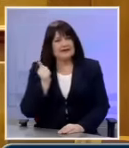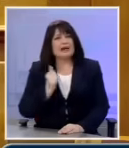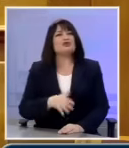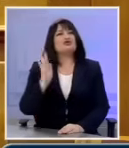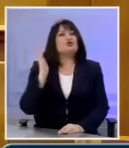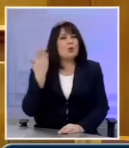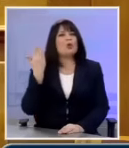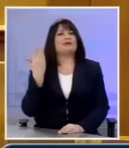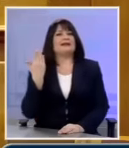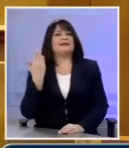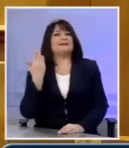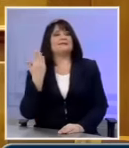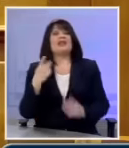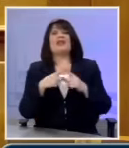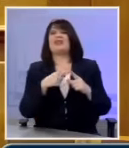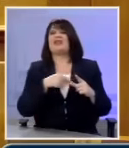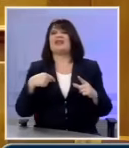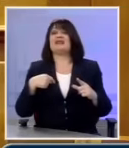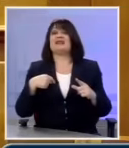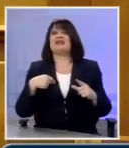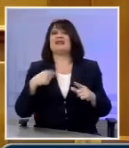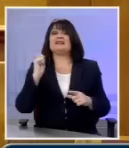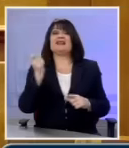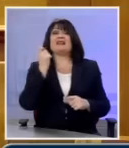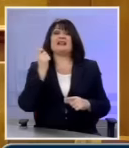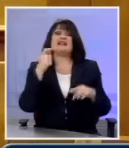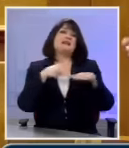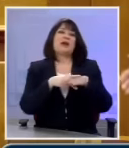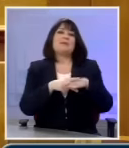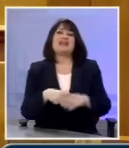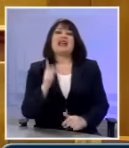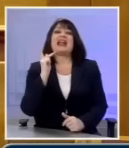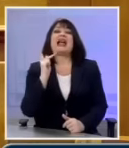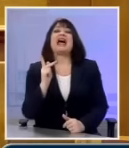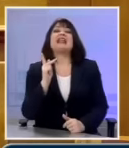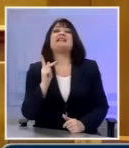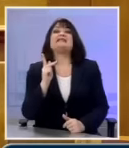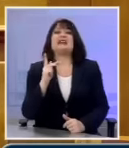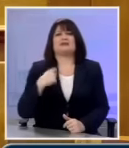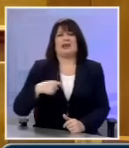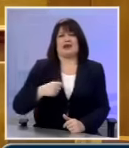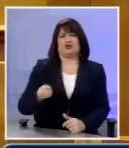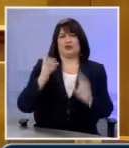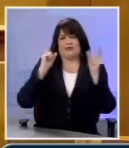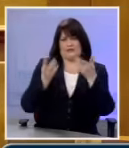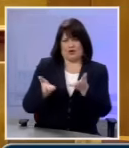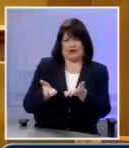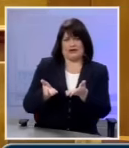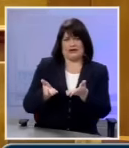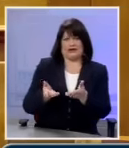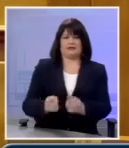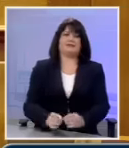εποχή διοικητής της Εθνικής των Μακαρίτης ο Καρατζάς, τον οποίο τότε ήταν στελεχός σας. Ήσασταν στελεχός